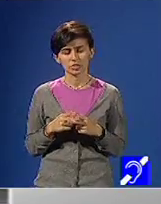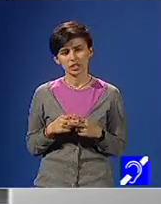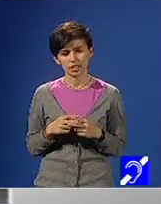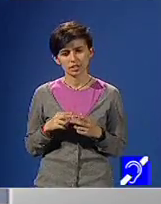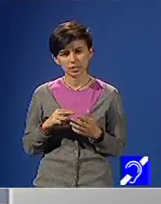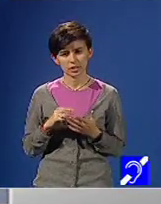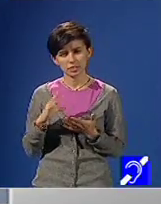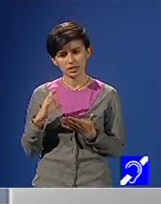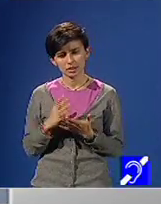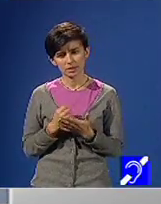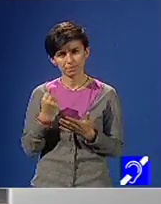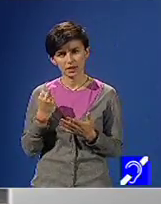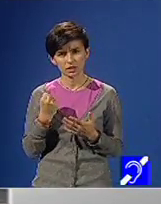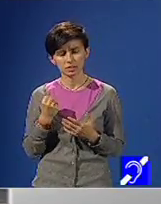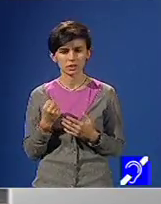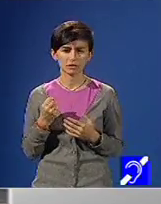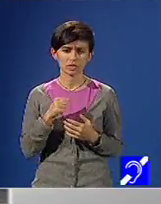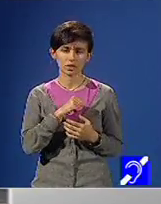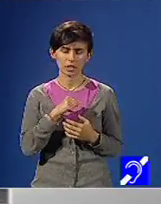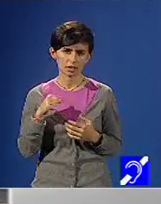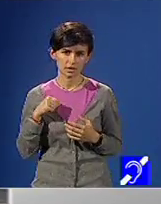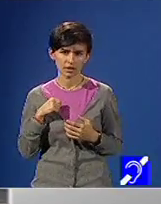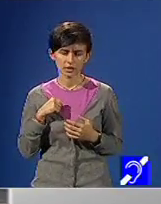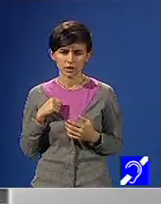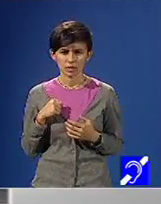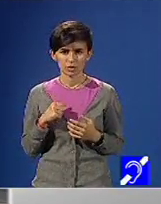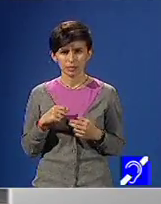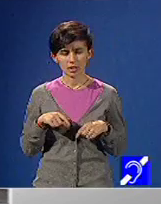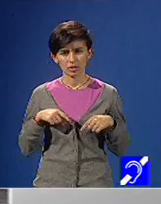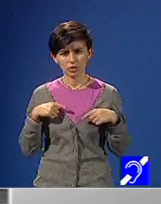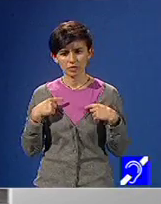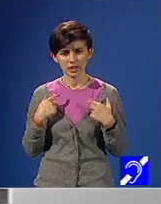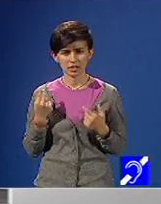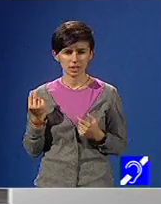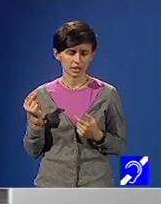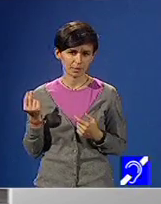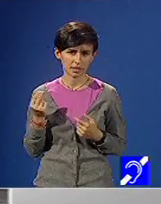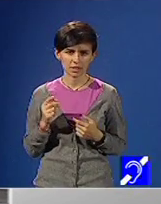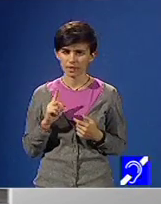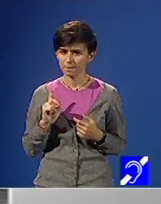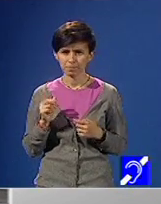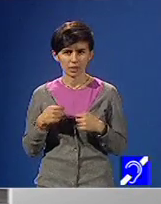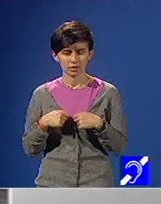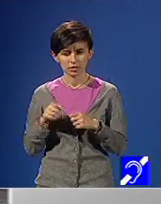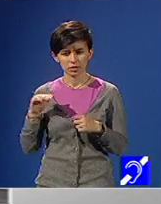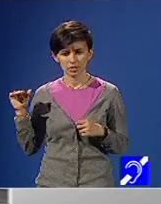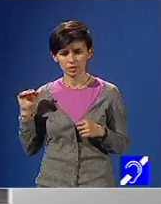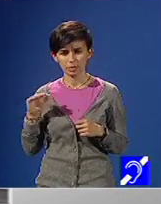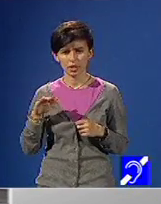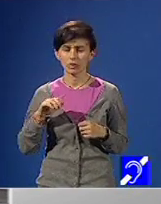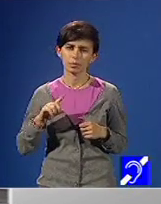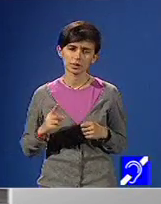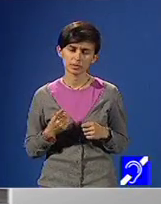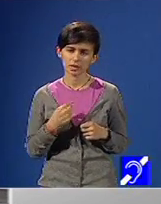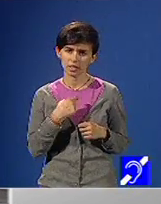viață independentă. Spre viață independentă. Nu toți copiii au posibilitatea să